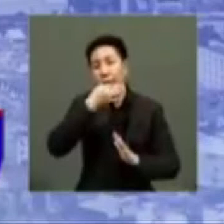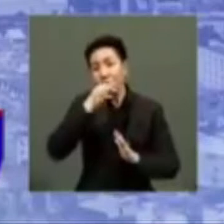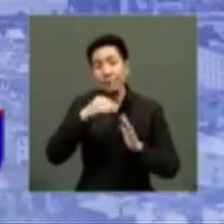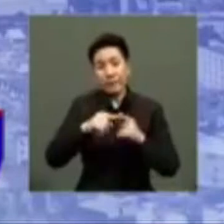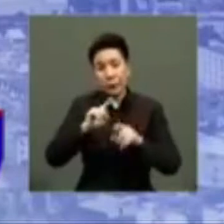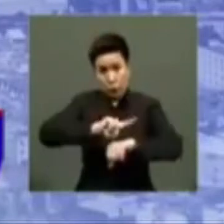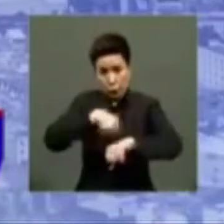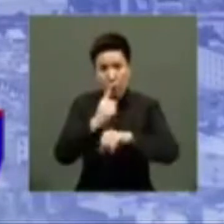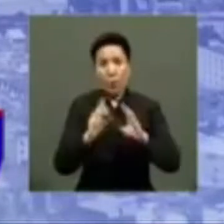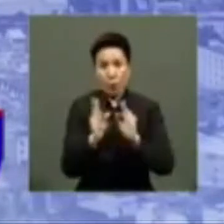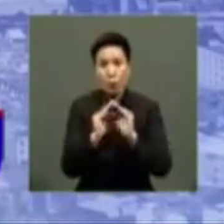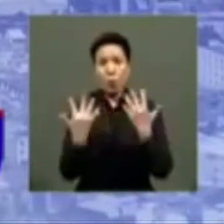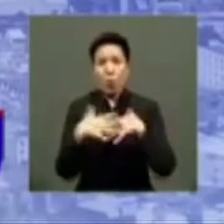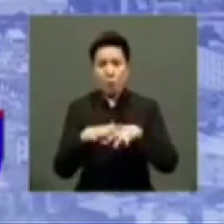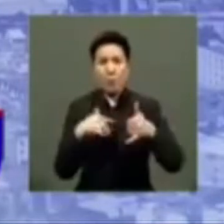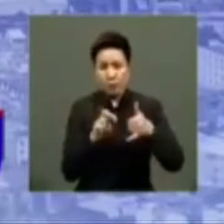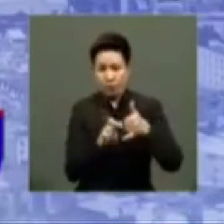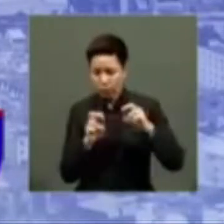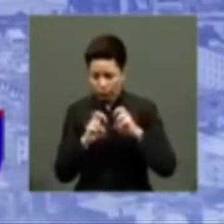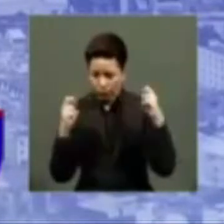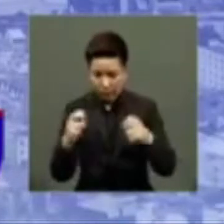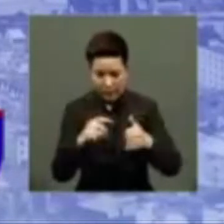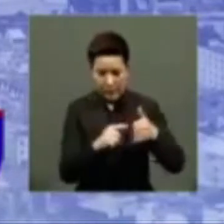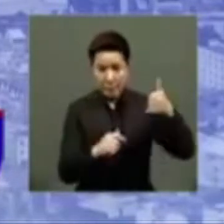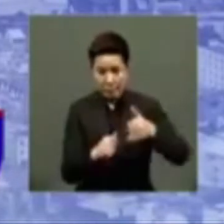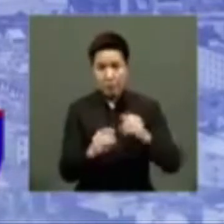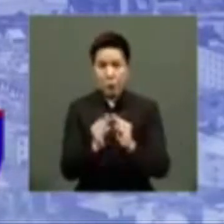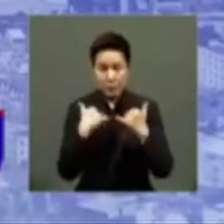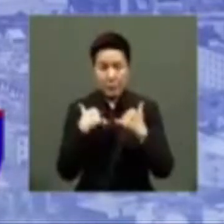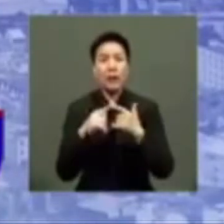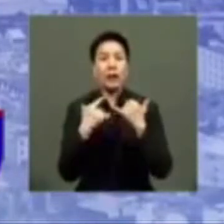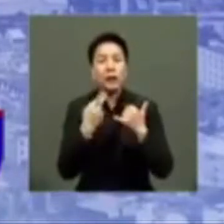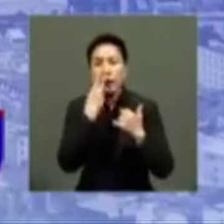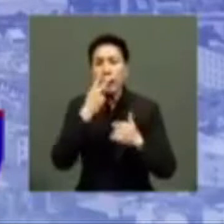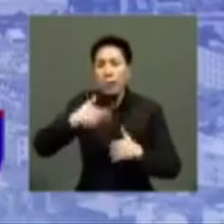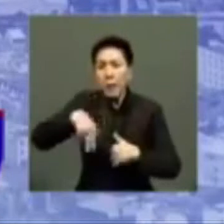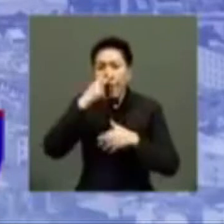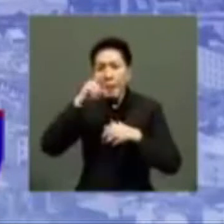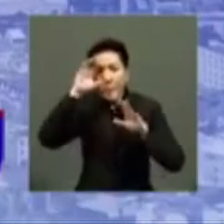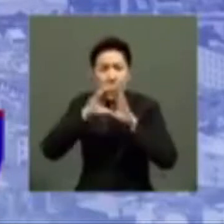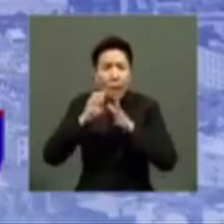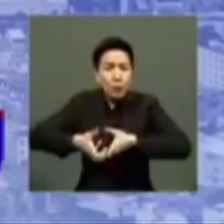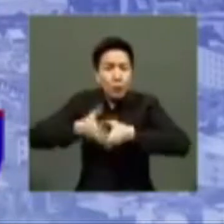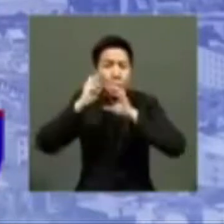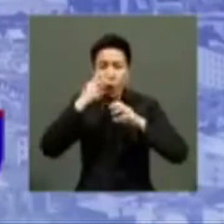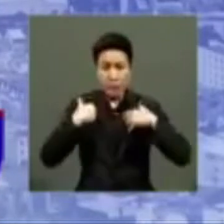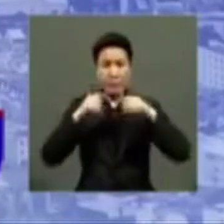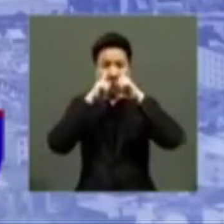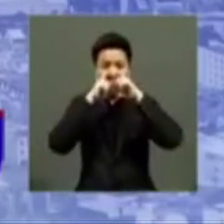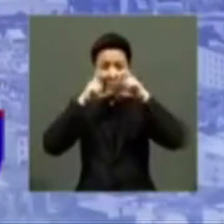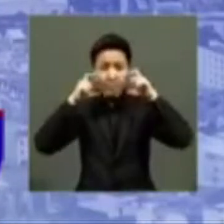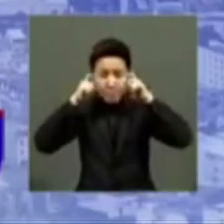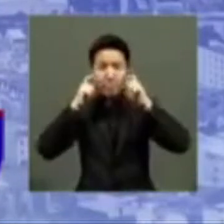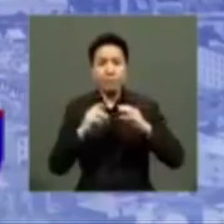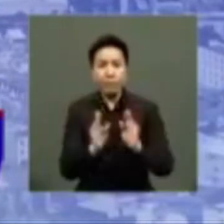พันถึงหลักหมื่นโหอยากเป็นอย่างนั้นเลยนะคะจึงขอความร่วมมือจากประชาชนอย่างเต็มที่โดยเฉพาะการใช้มาตรการอยู่ห่างกันไว้